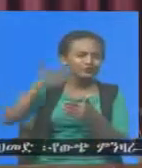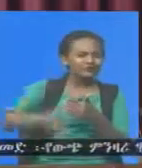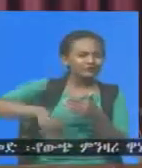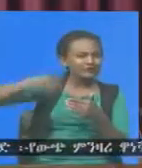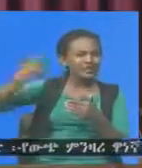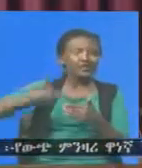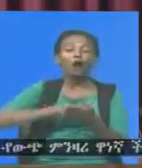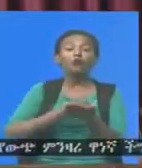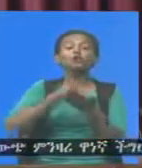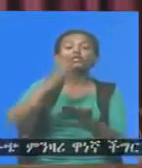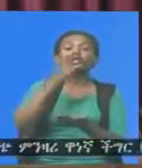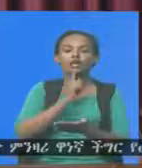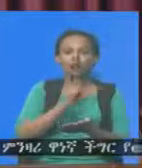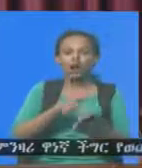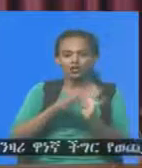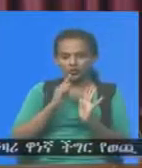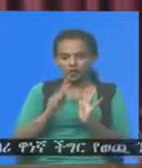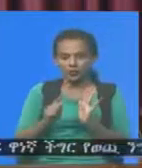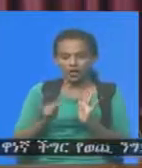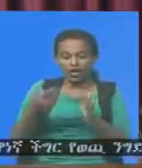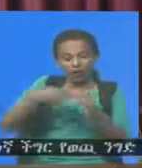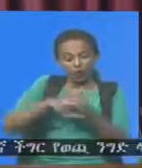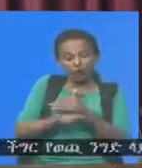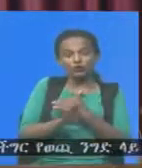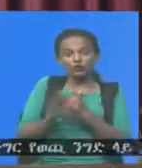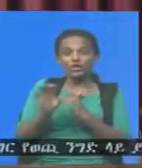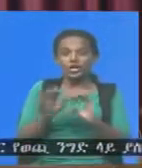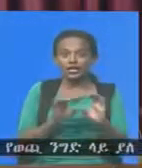ስናደርግ ኢምፖርት ስናደርግ